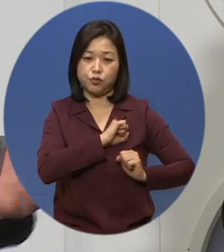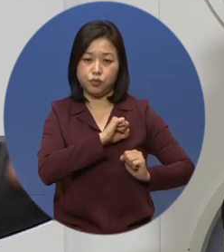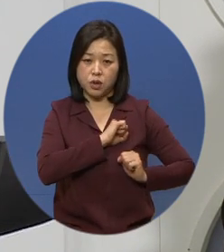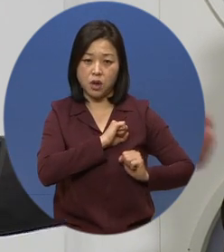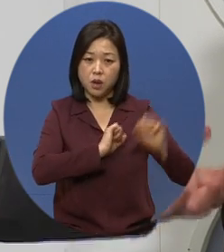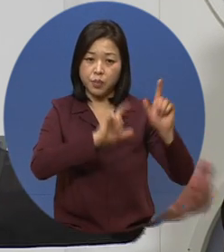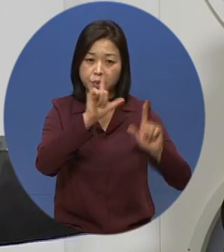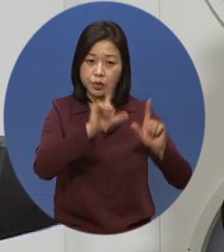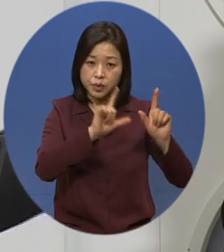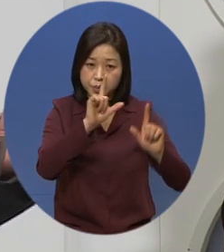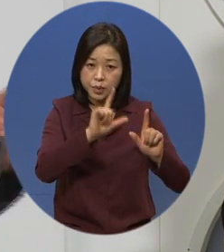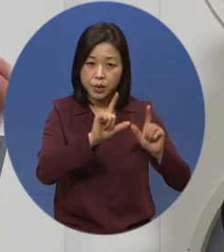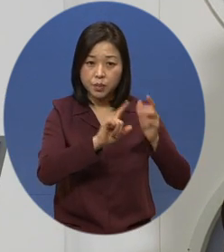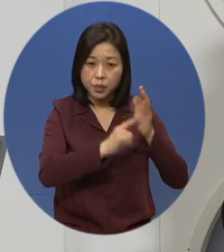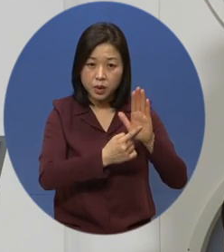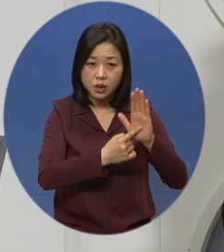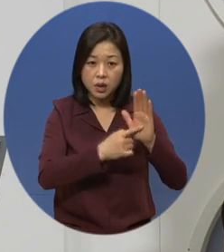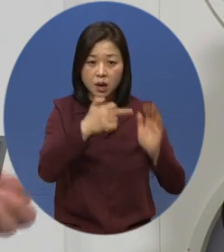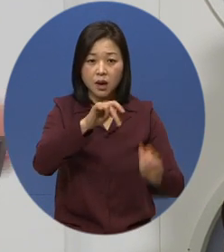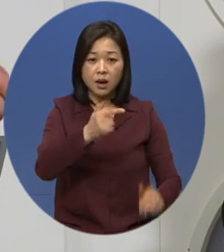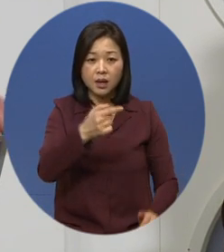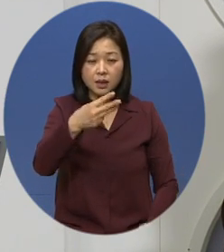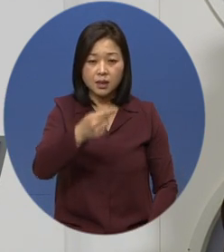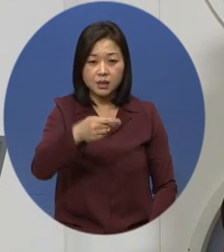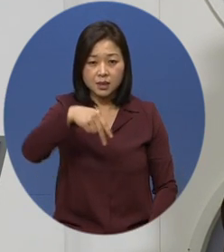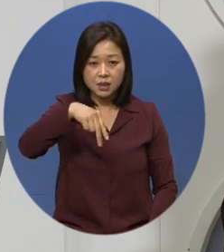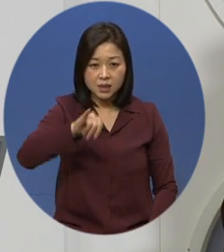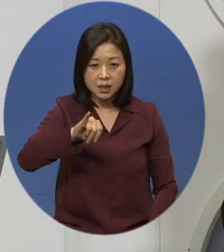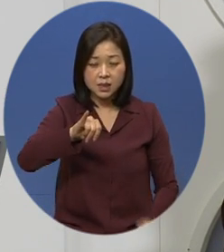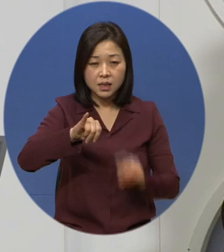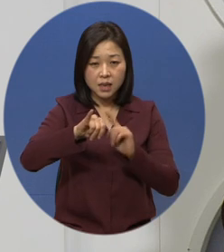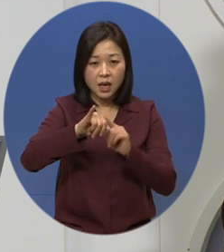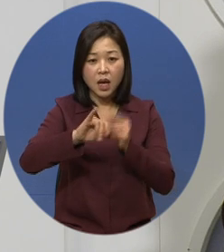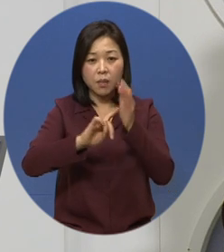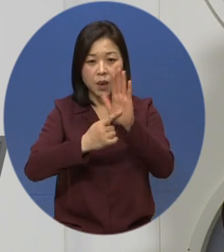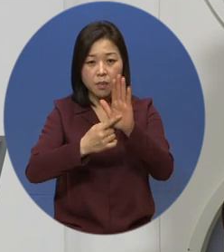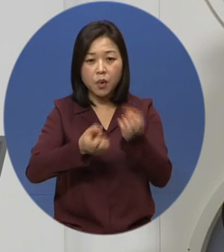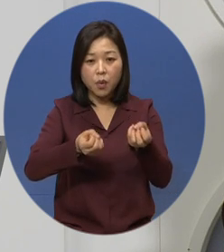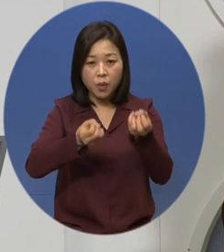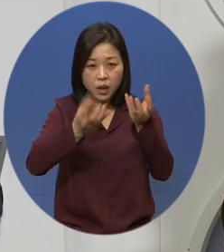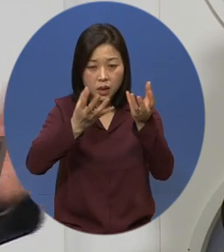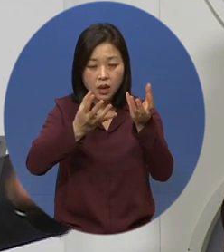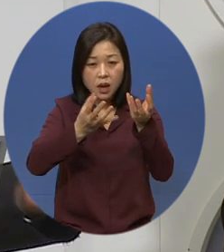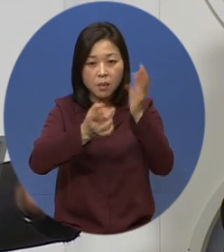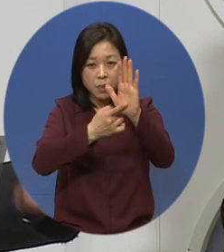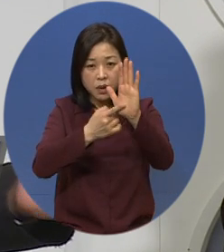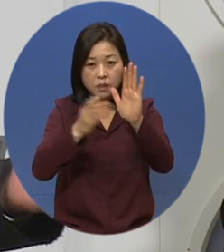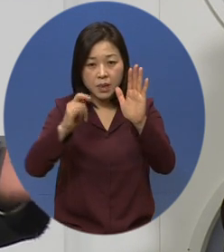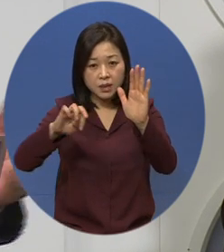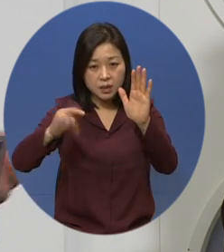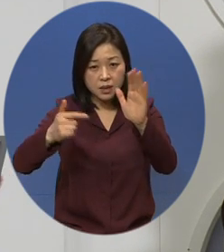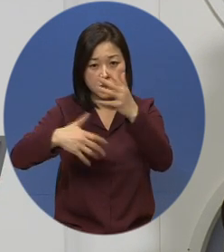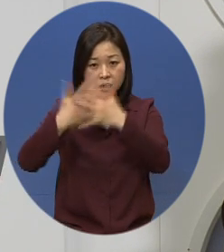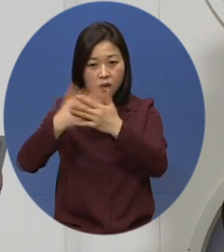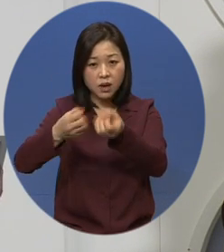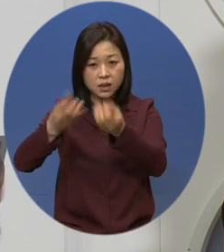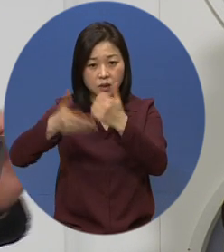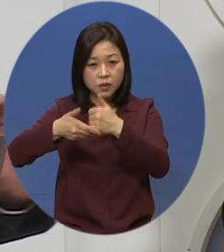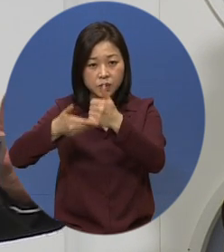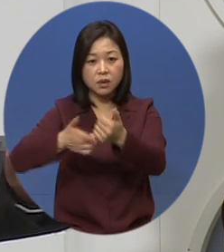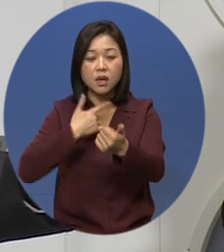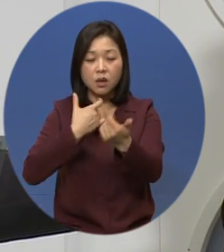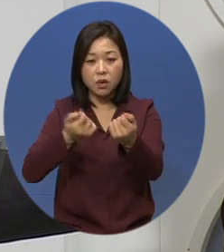큰 뜻이 에 발 배를 먼저 발표해서 배럴 이용하 제 추정 받았고 막바로 연이어서 황무지를